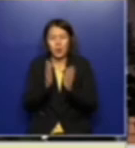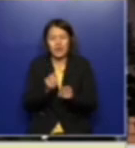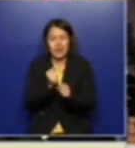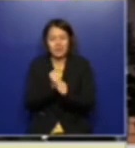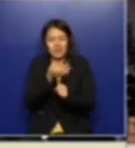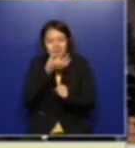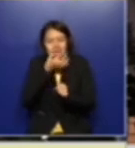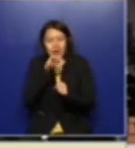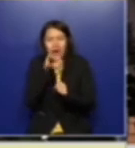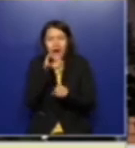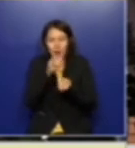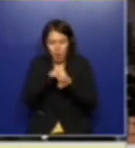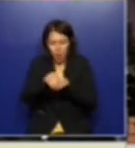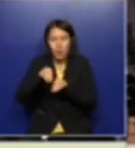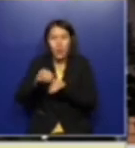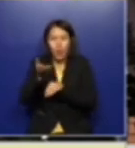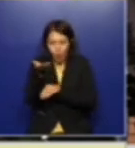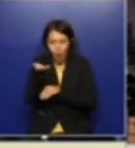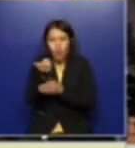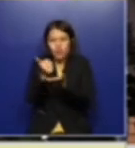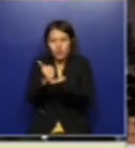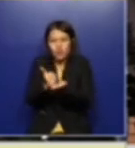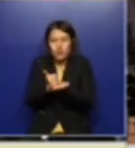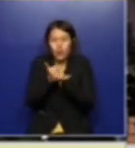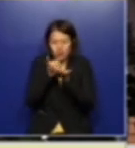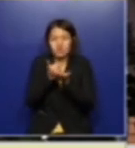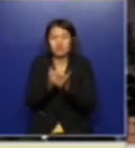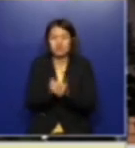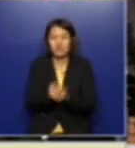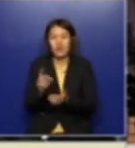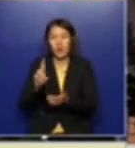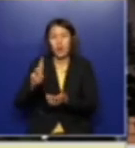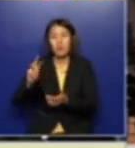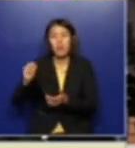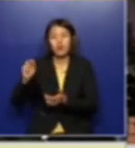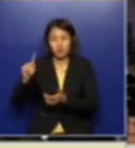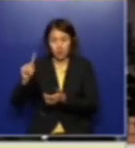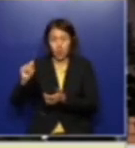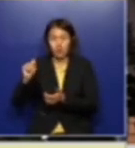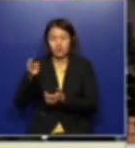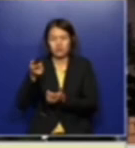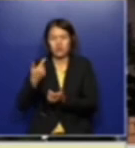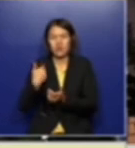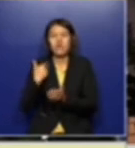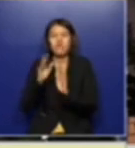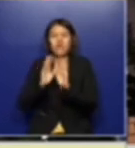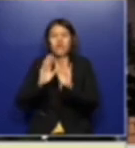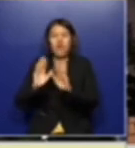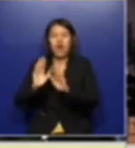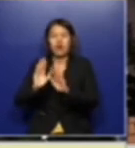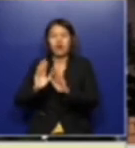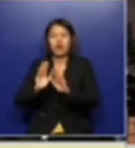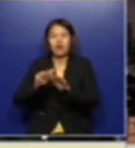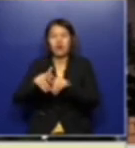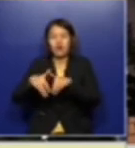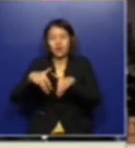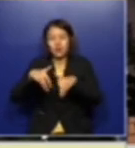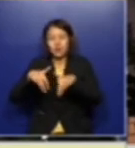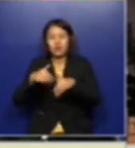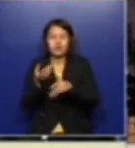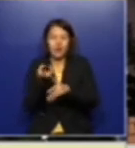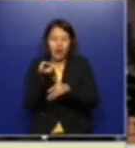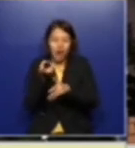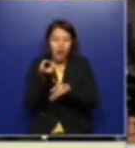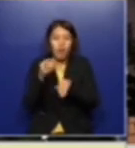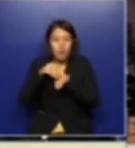างเดียวคือขอพึ่งท่านรัฐมนตรีประพัฒน์นะครับที่ท่านมีหน้าที่โดยตรงก็ฝากชาวนาฝากความหวังฝากอ